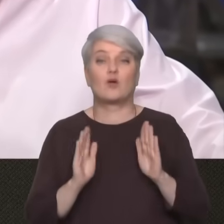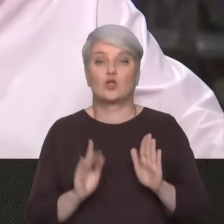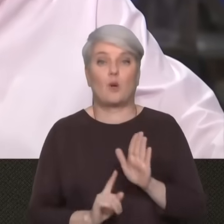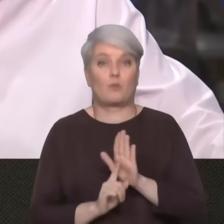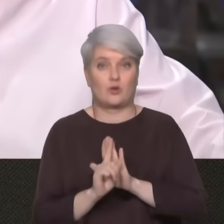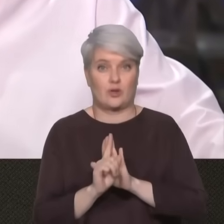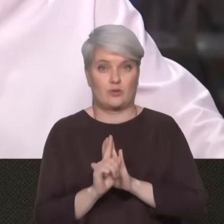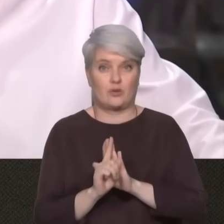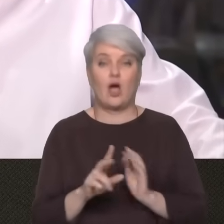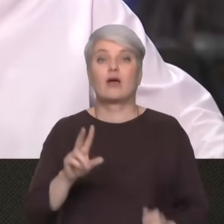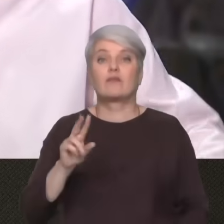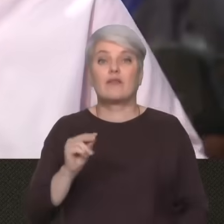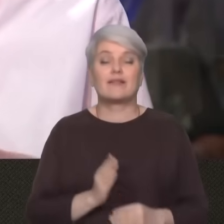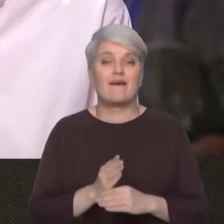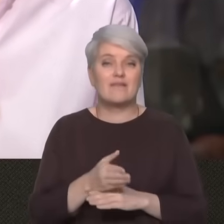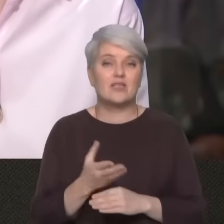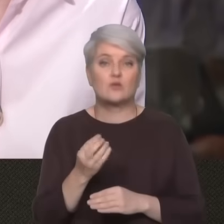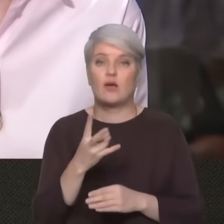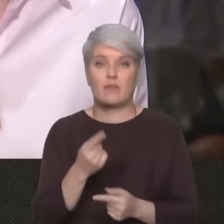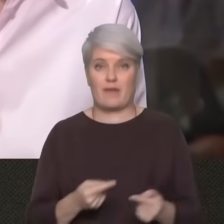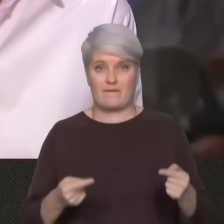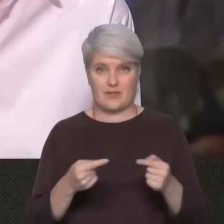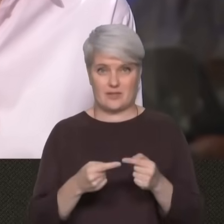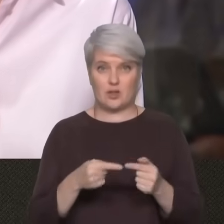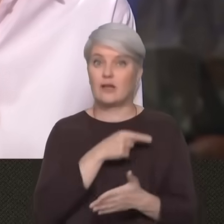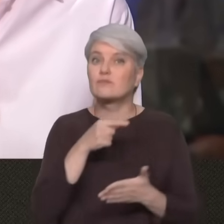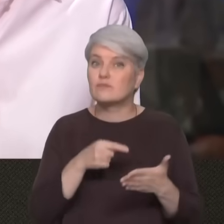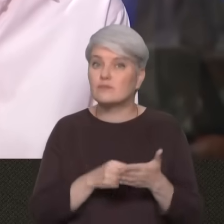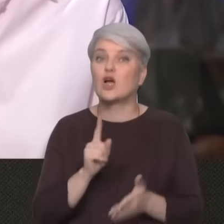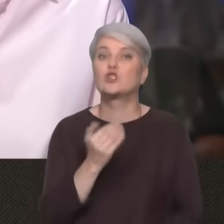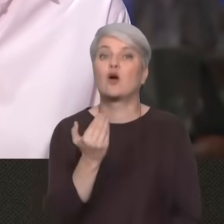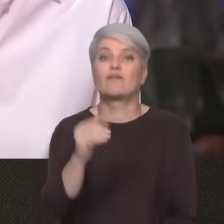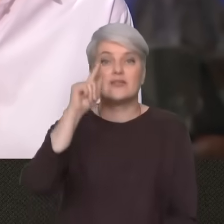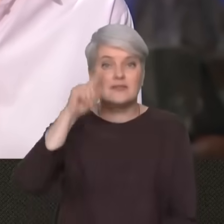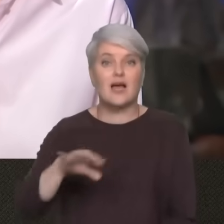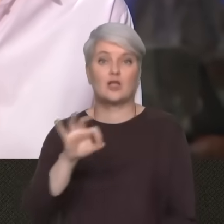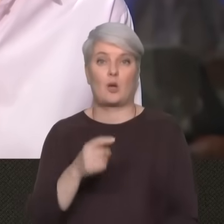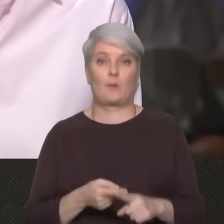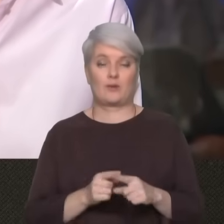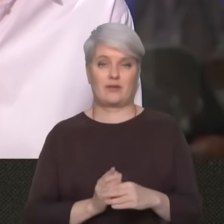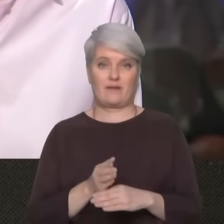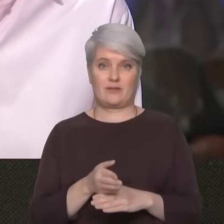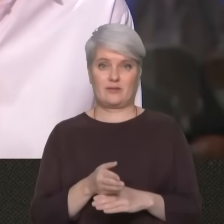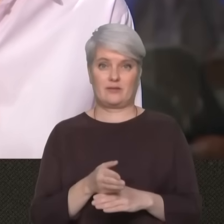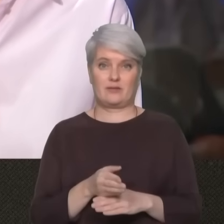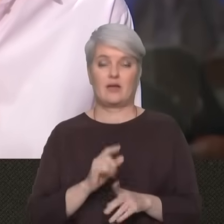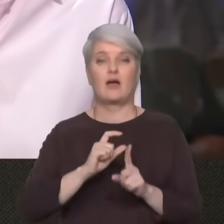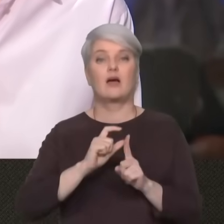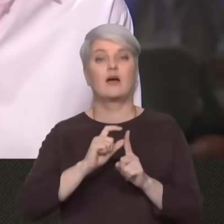не визначена. Пане Євгене, що ви знаєте про цей візит? Я не можу коментувати цю